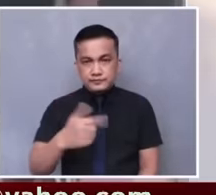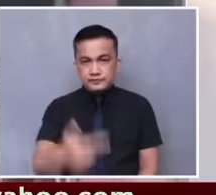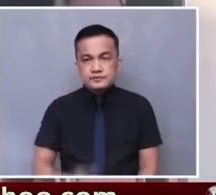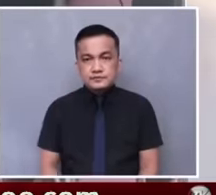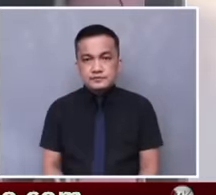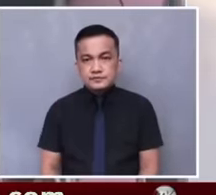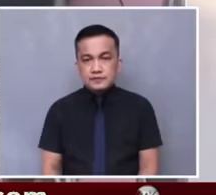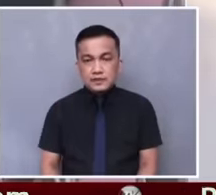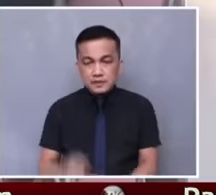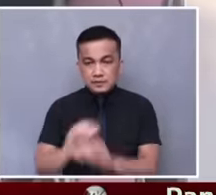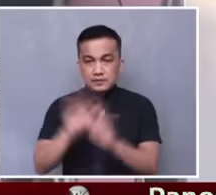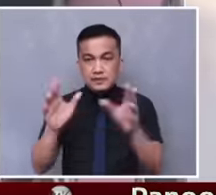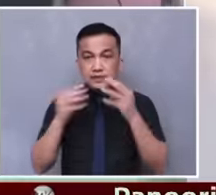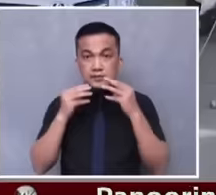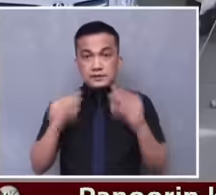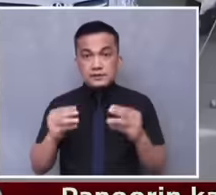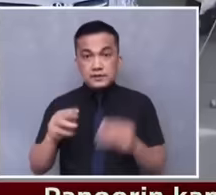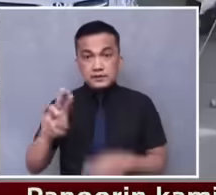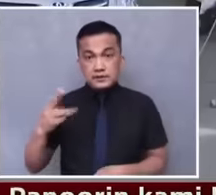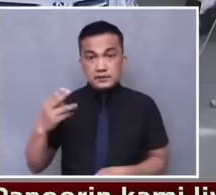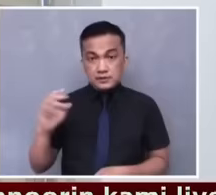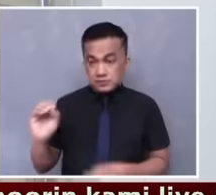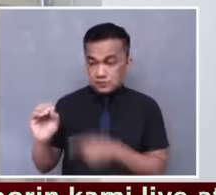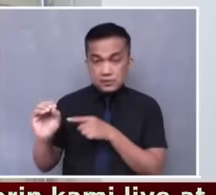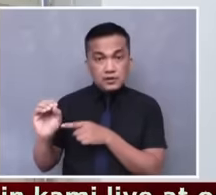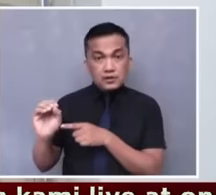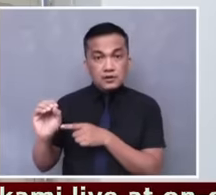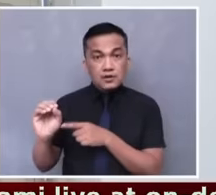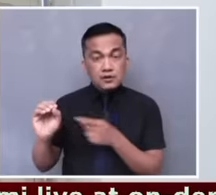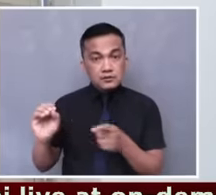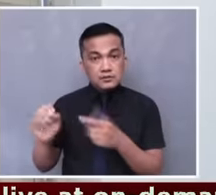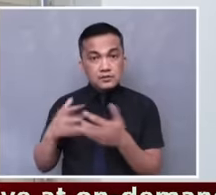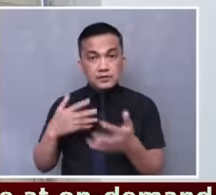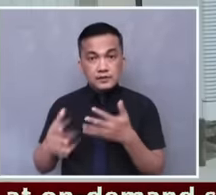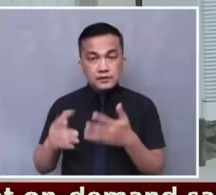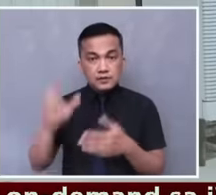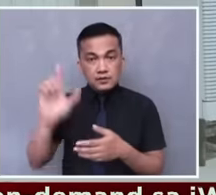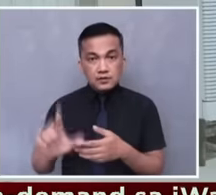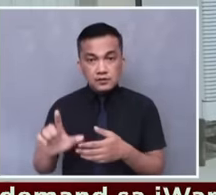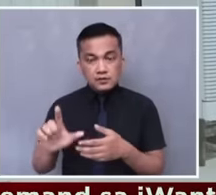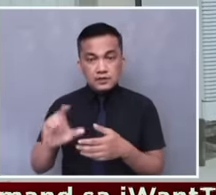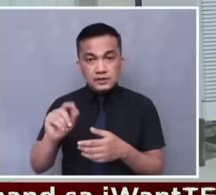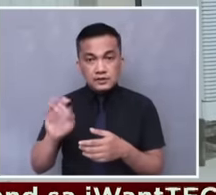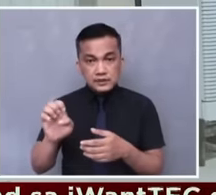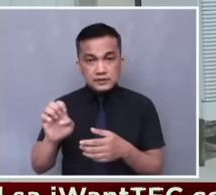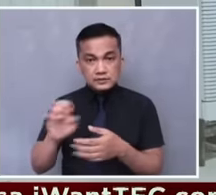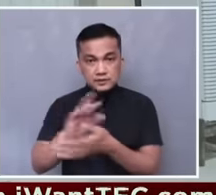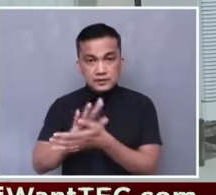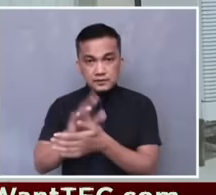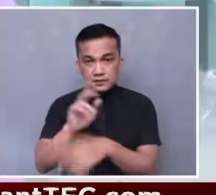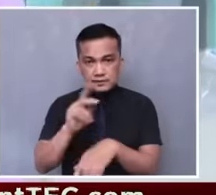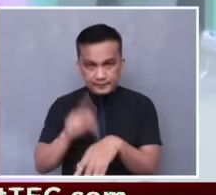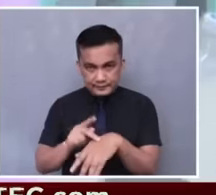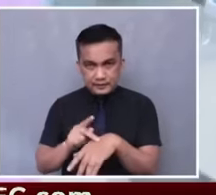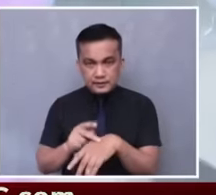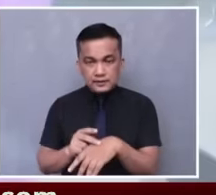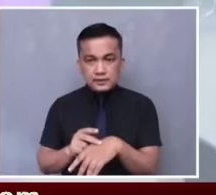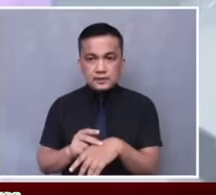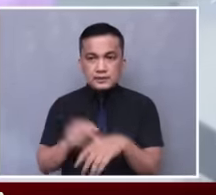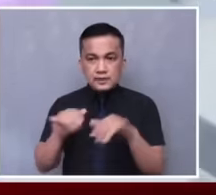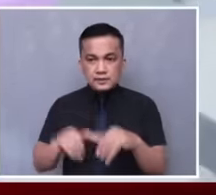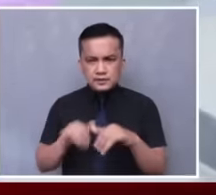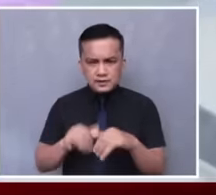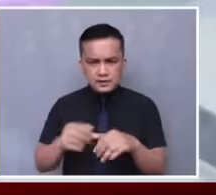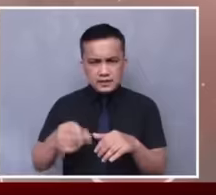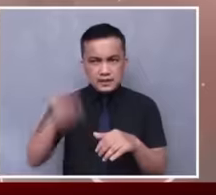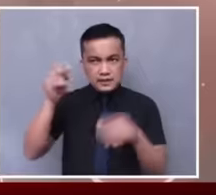Malinaw ang mensahe ng World Health Organization. Kahit pa mababa ang kaso ng COVID-19 sa Pilipinas, nananatiling mataas ang